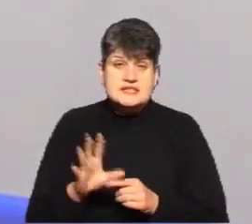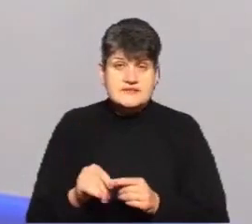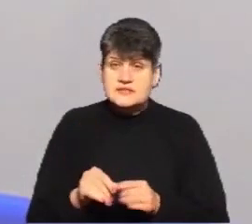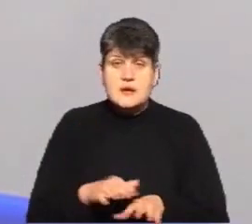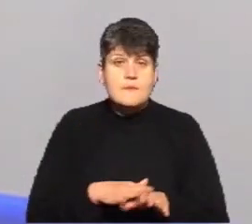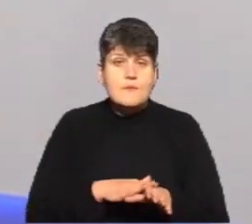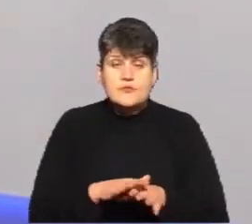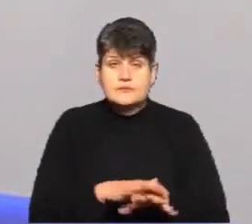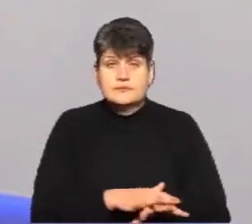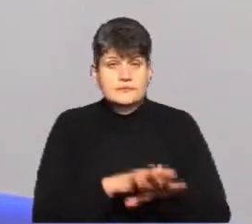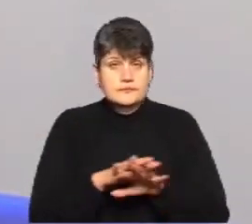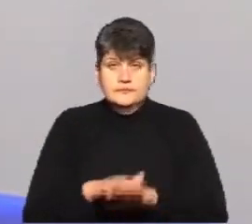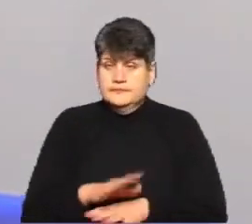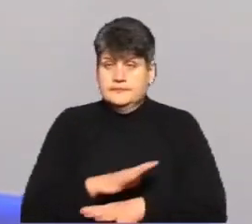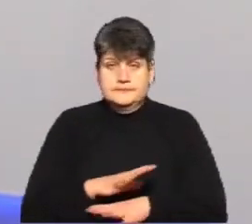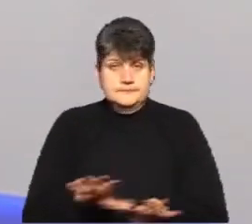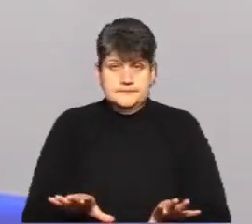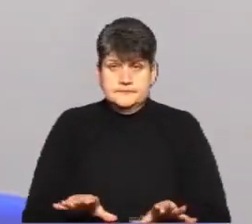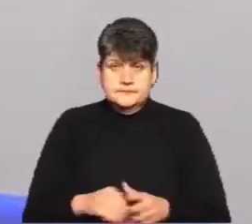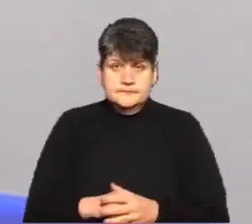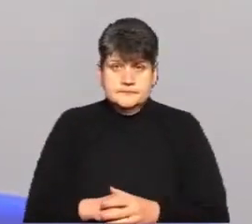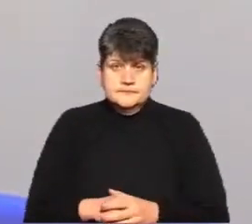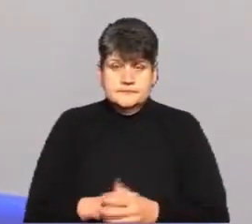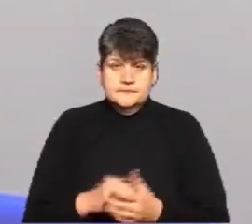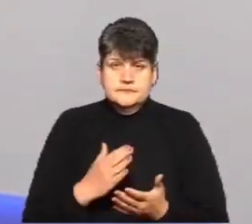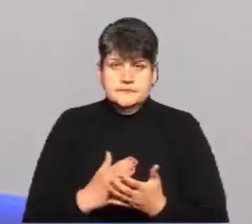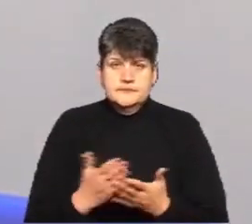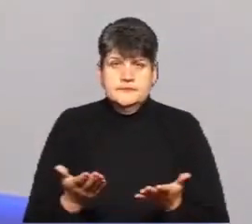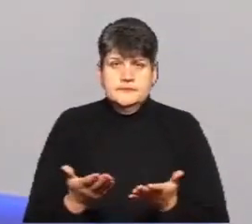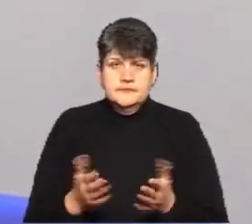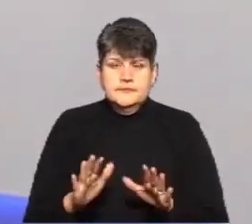цю вартість. Є якийсь варіант